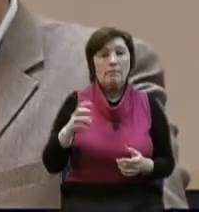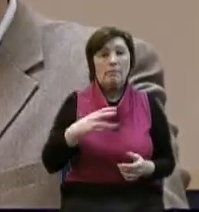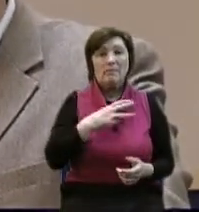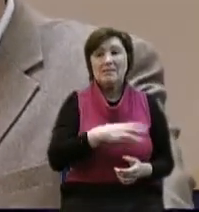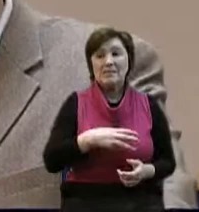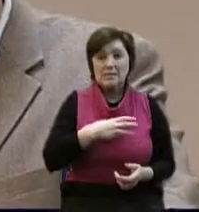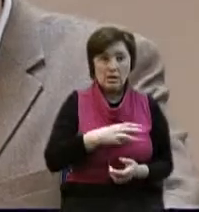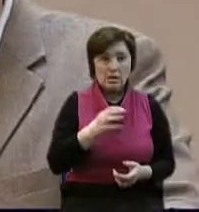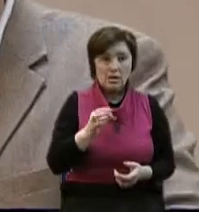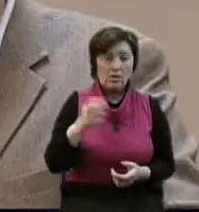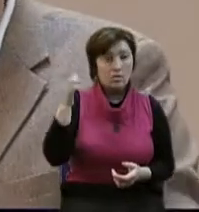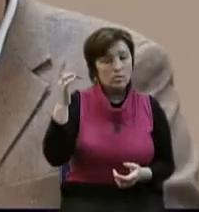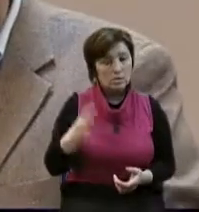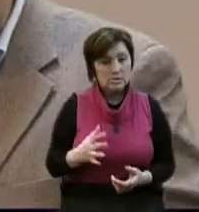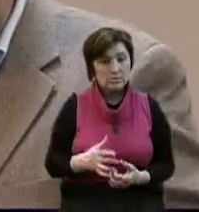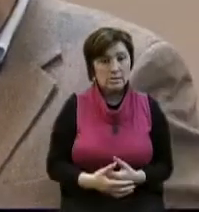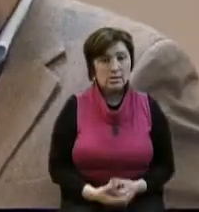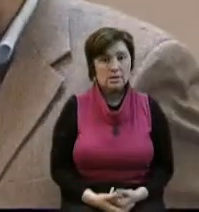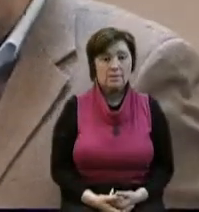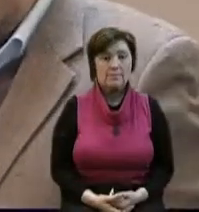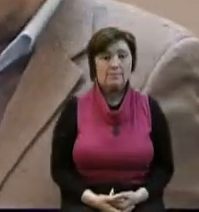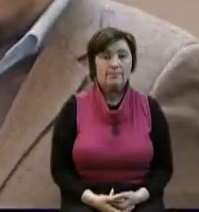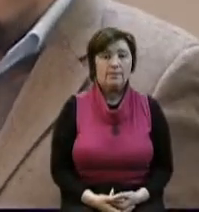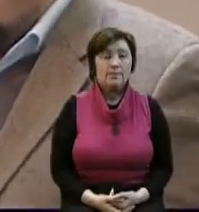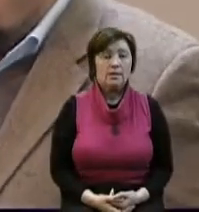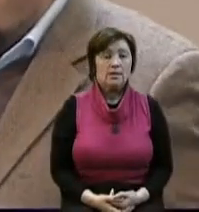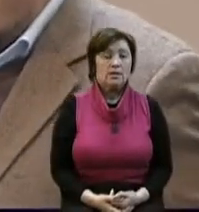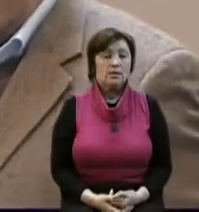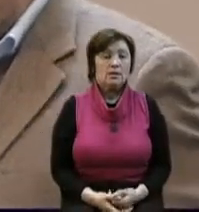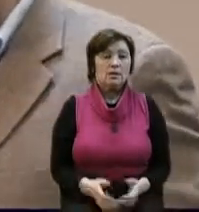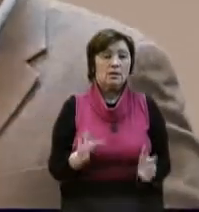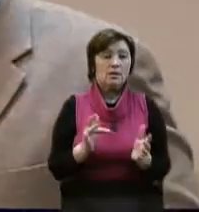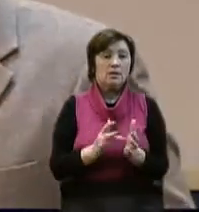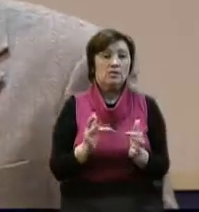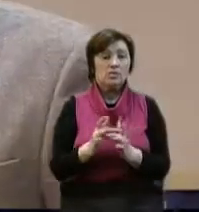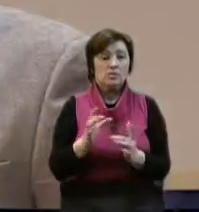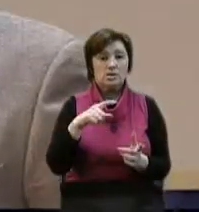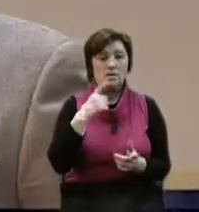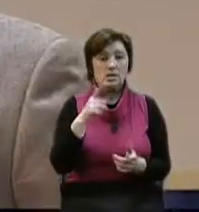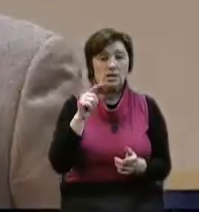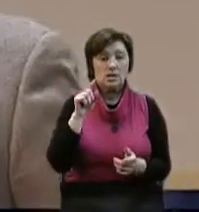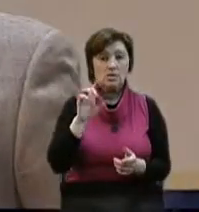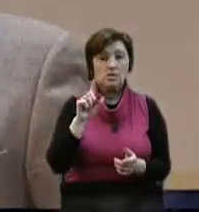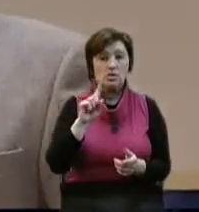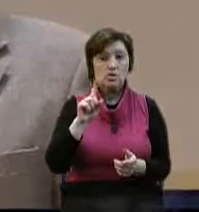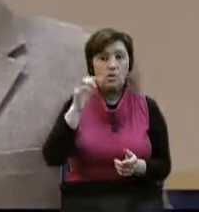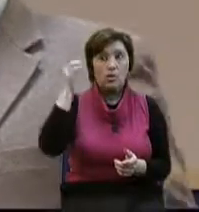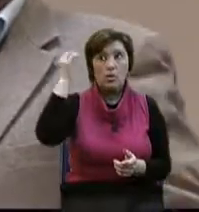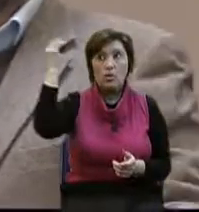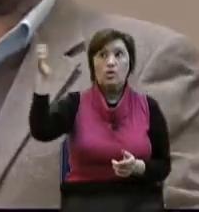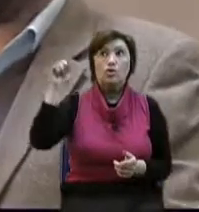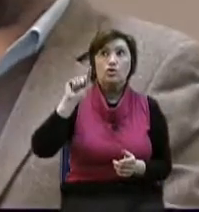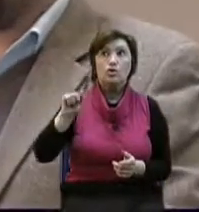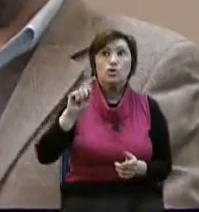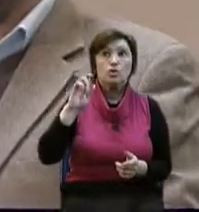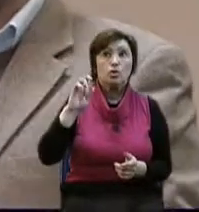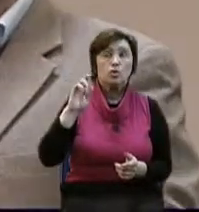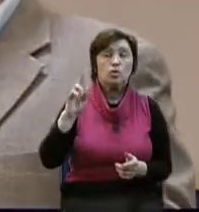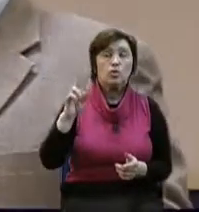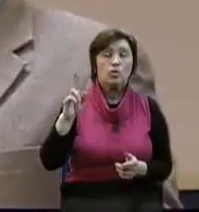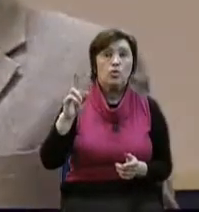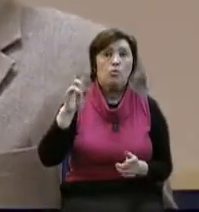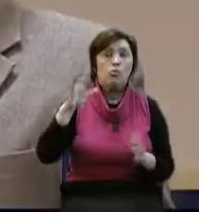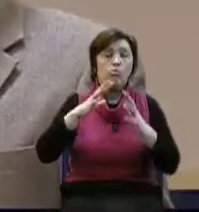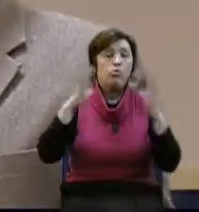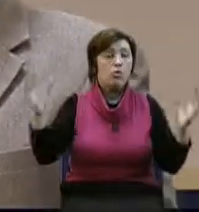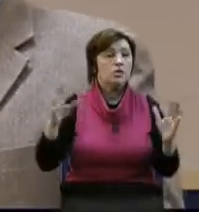же, вот это выражение, которое сказал Иисус о том, что Он тот, кто больше храма, это наверняка повергло